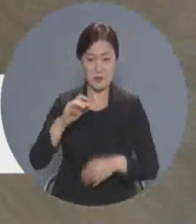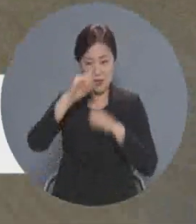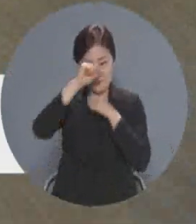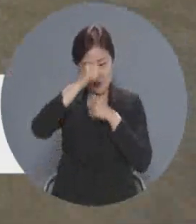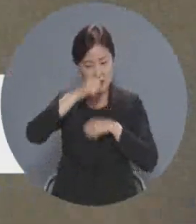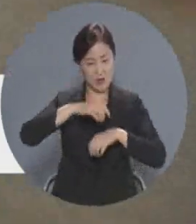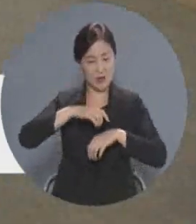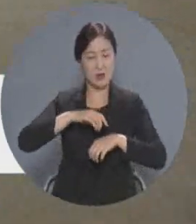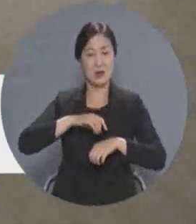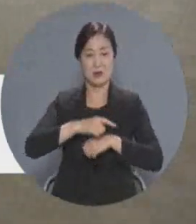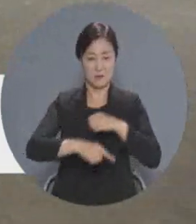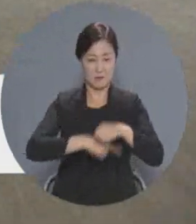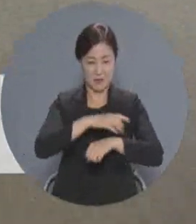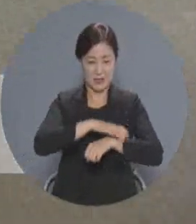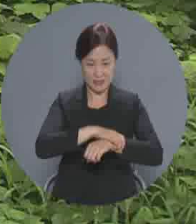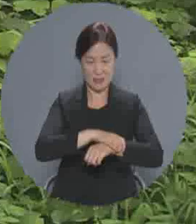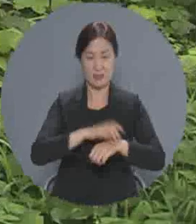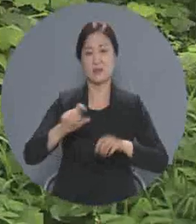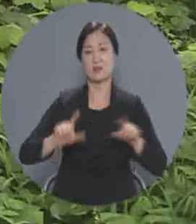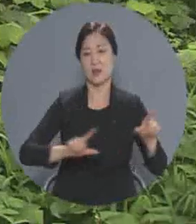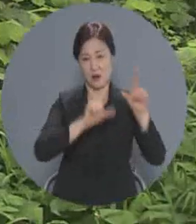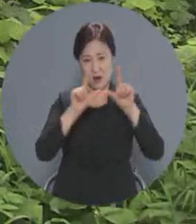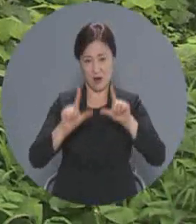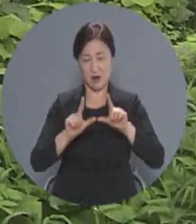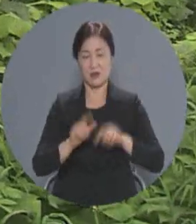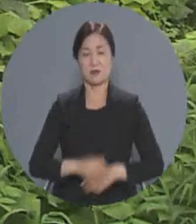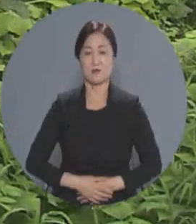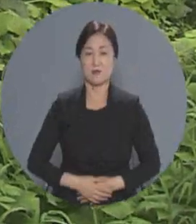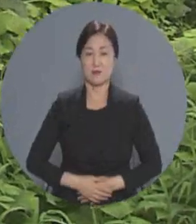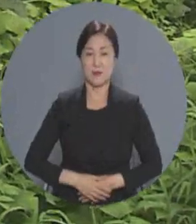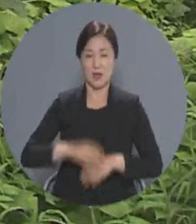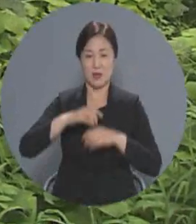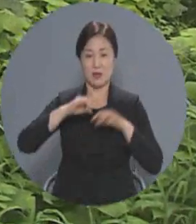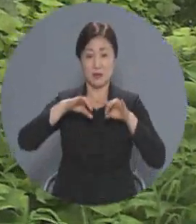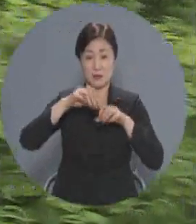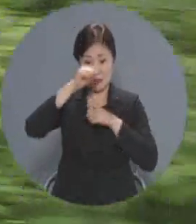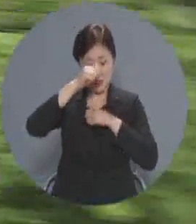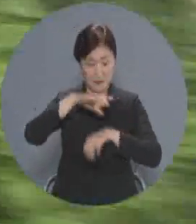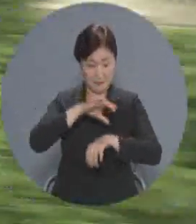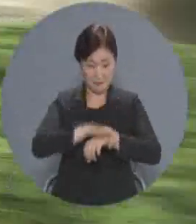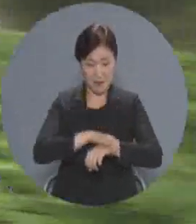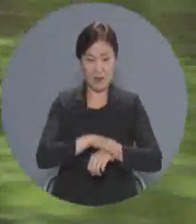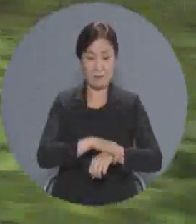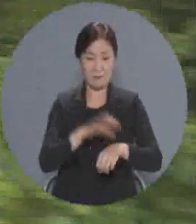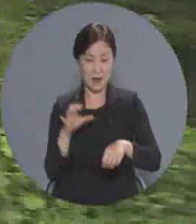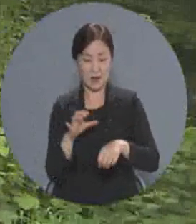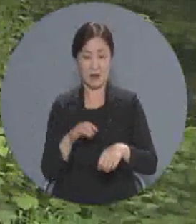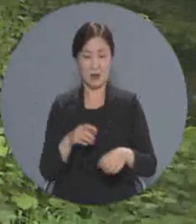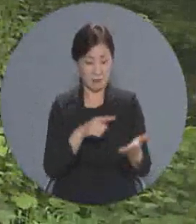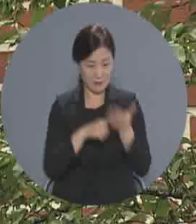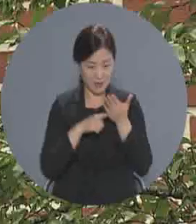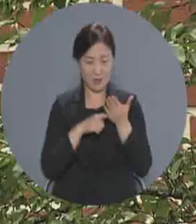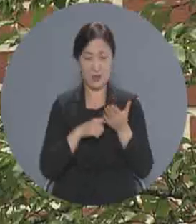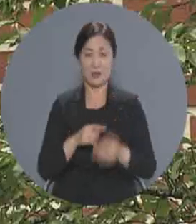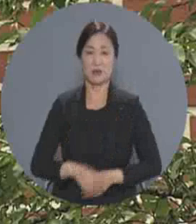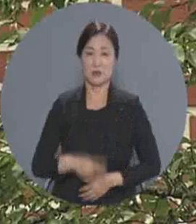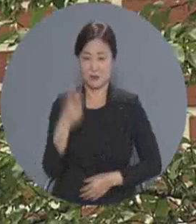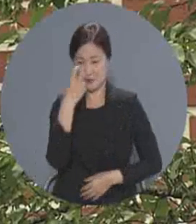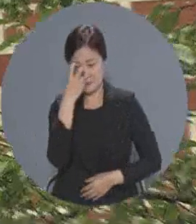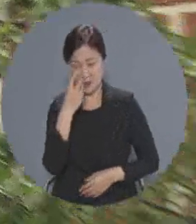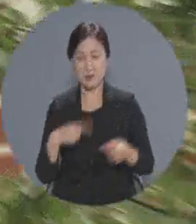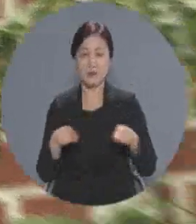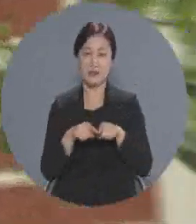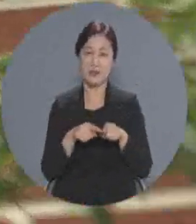전자발찌를 부착한 채 생활했습니다. 전자발찌가 훼손됐다는 신호를 감지한 법무부 보호관찰소가 경찰과